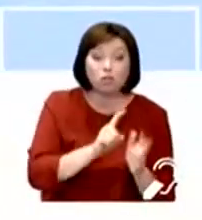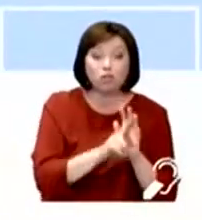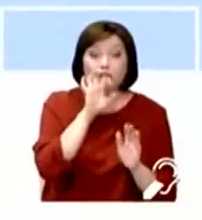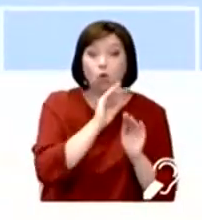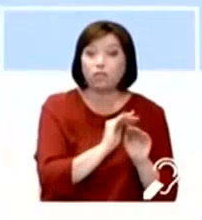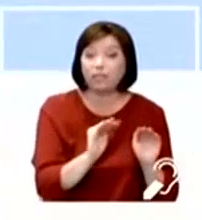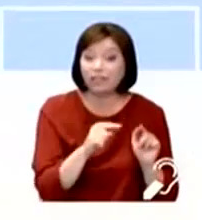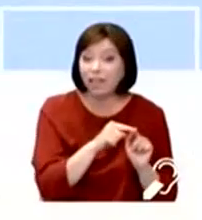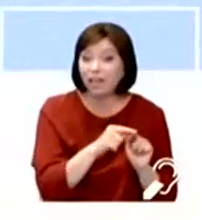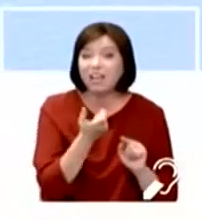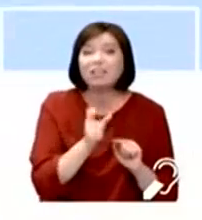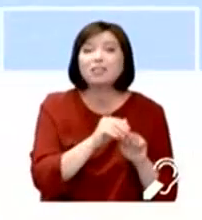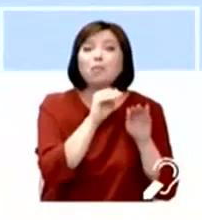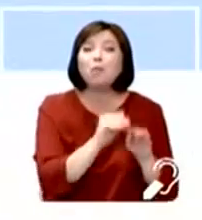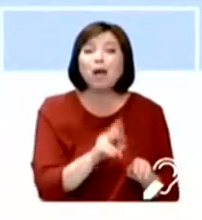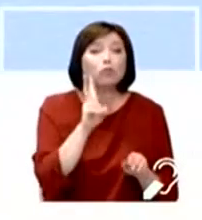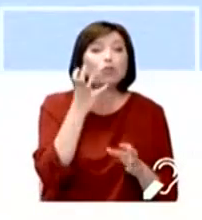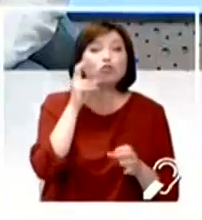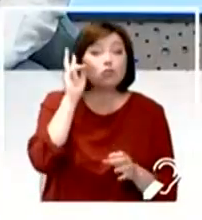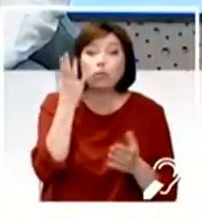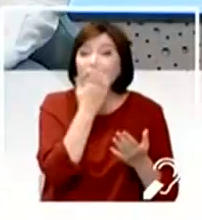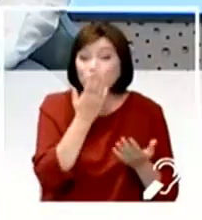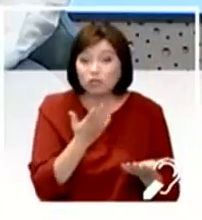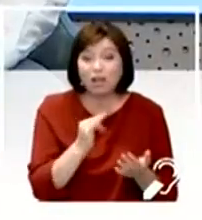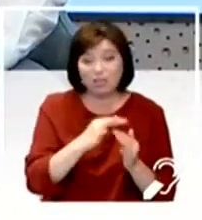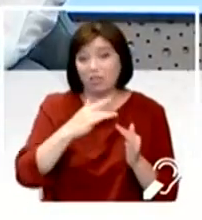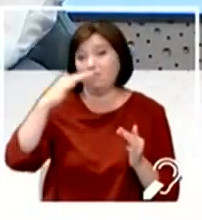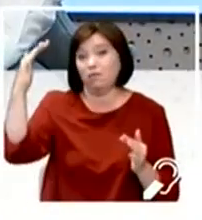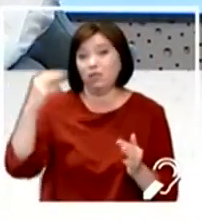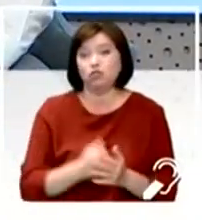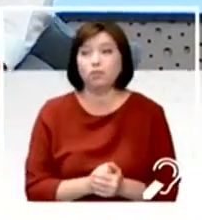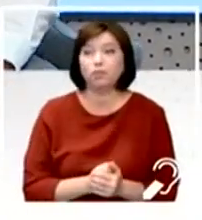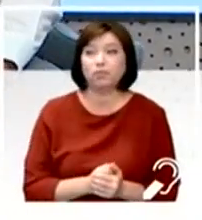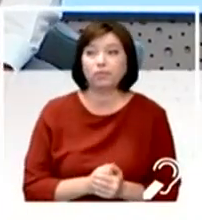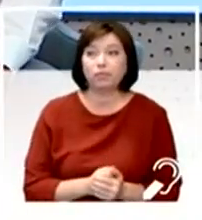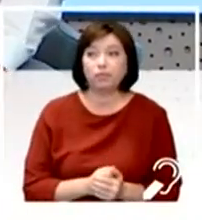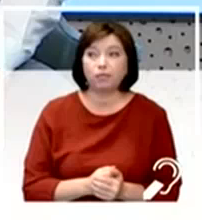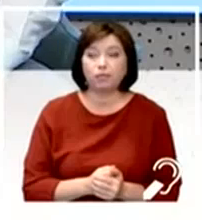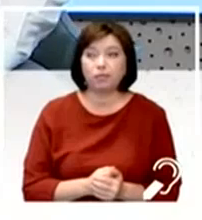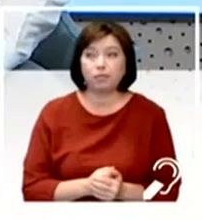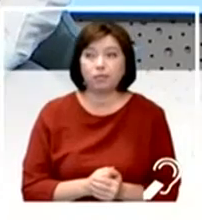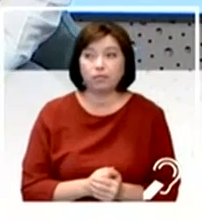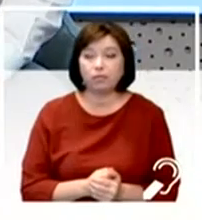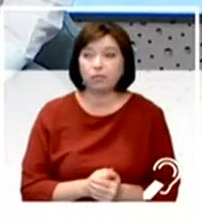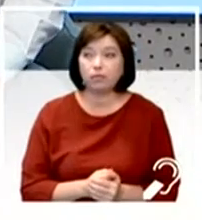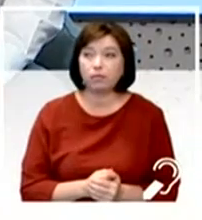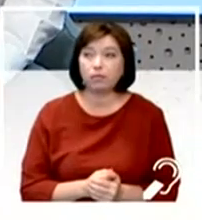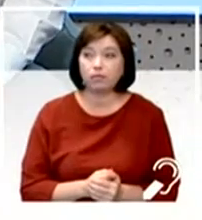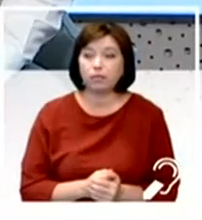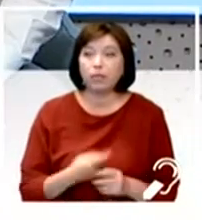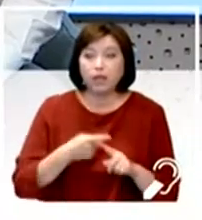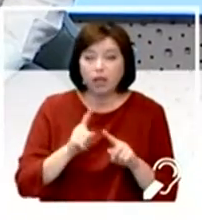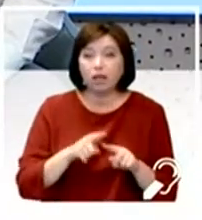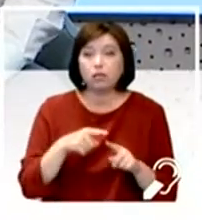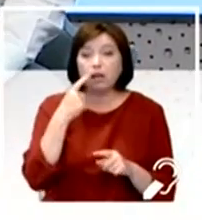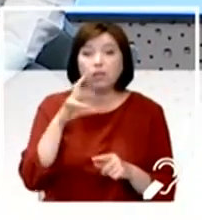copii, de la cei mai mici care încă nu știu să citească. Și ne-au spus azi în primul Europa, la care legat de vânzare de carte,